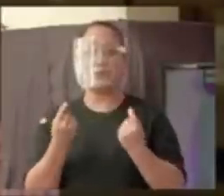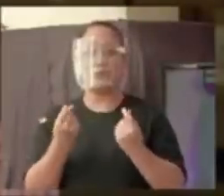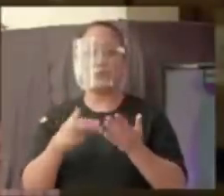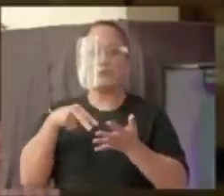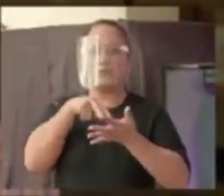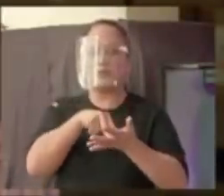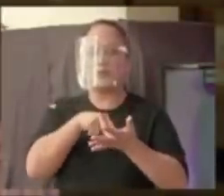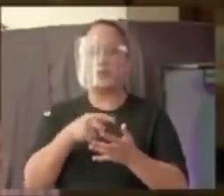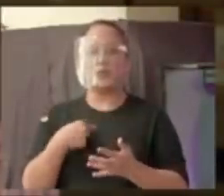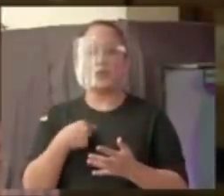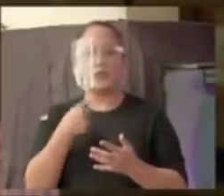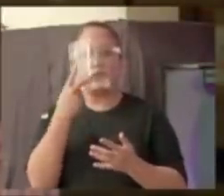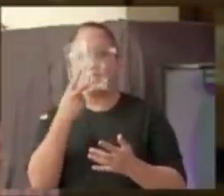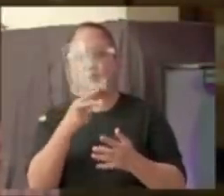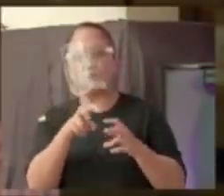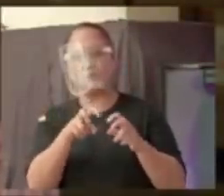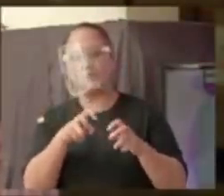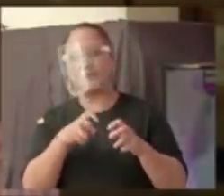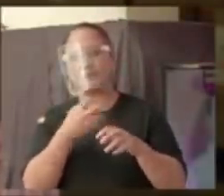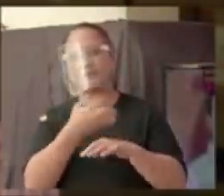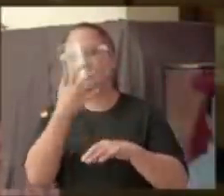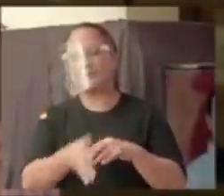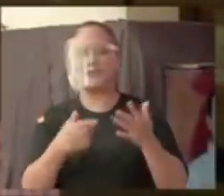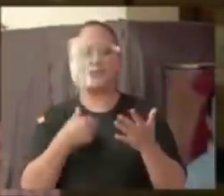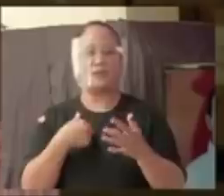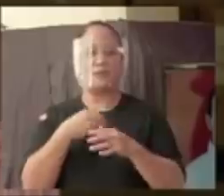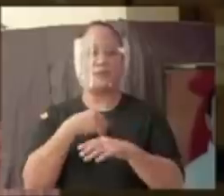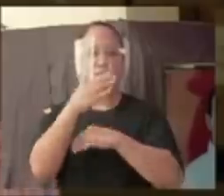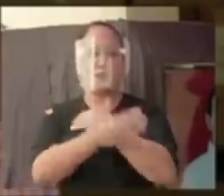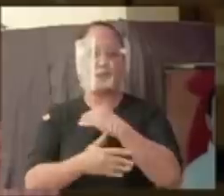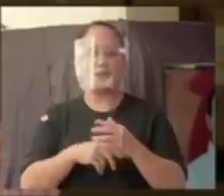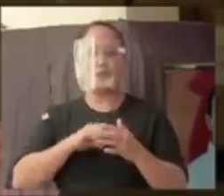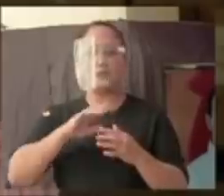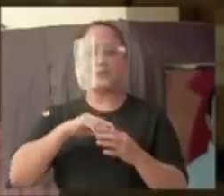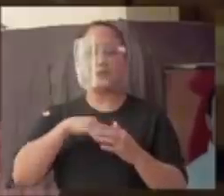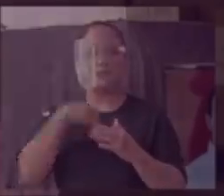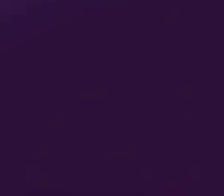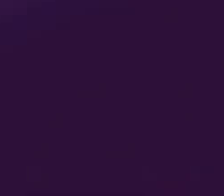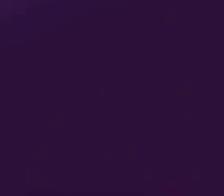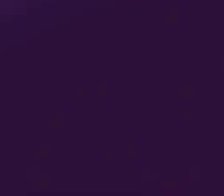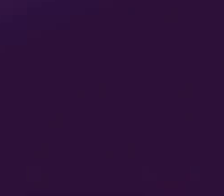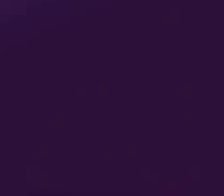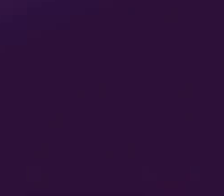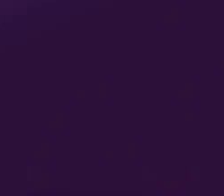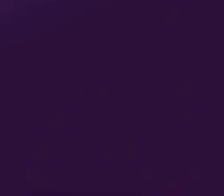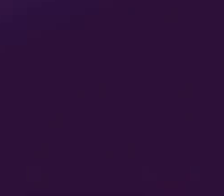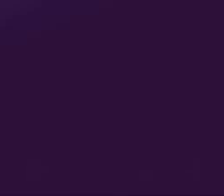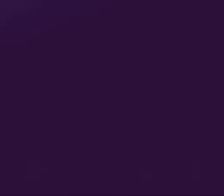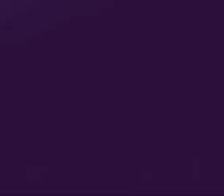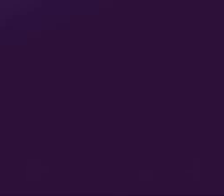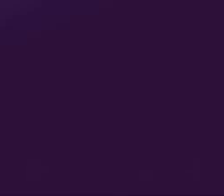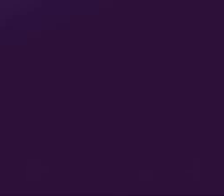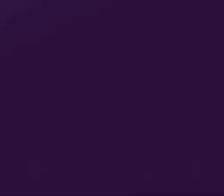tuwing makita niyang pinagkakaitan ang ating bansa. Siyempre, si Senator Risa Hontiveros ng Akbayan. Si